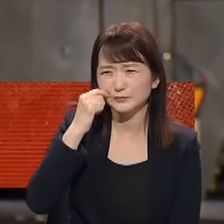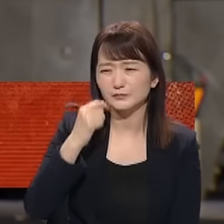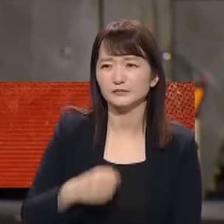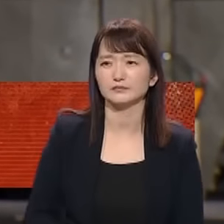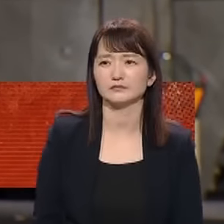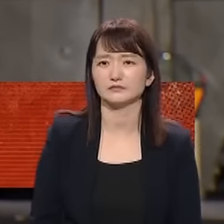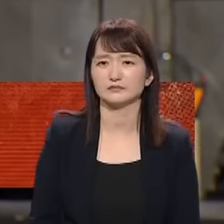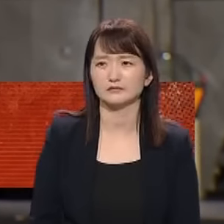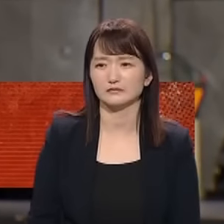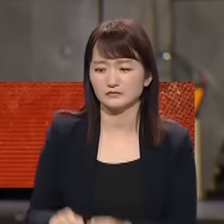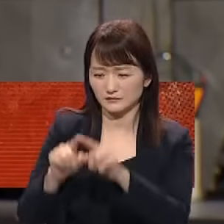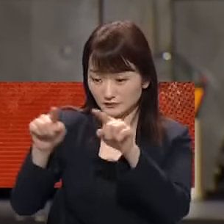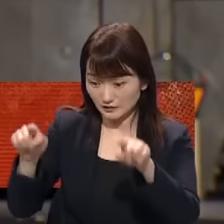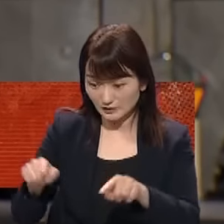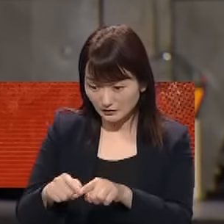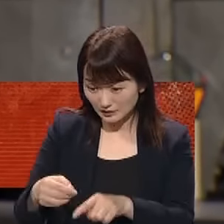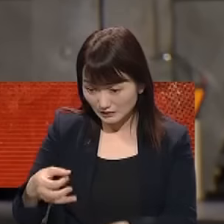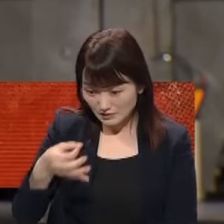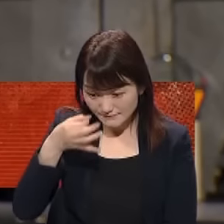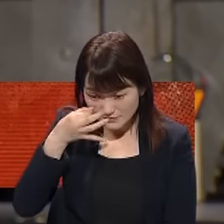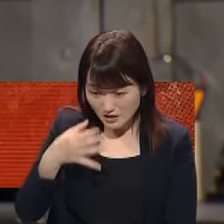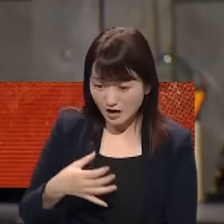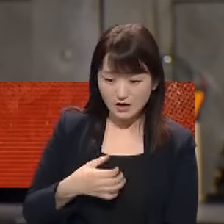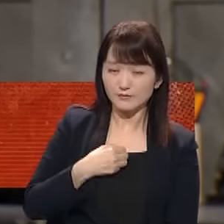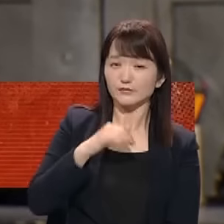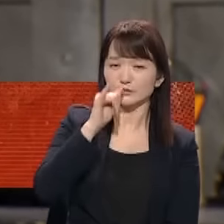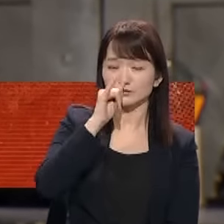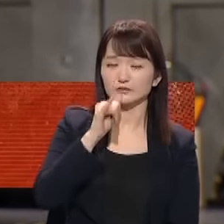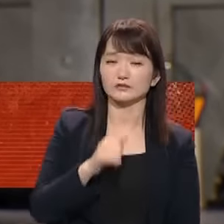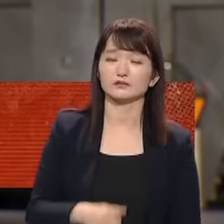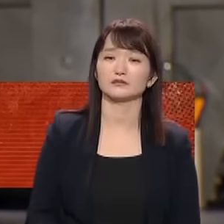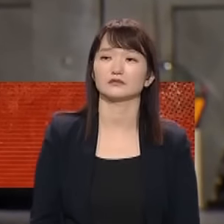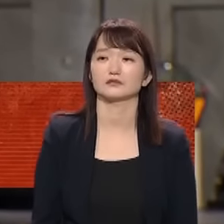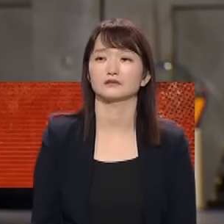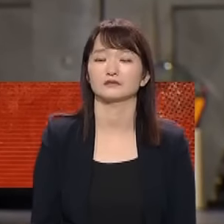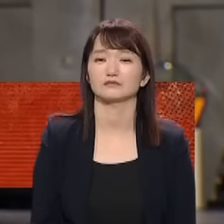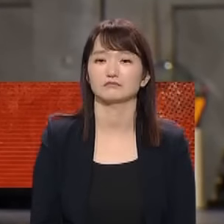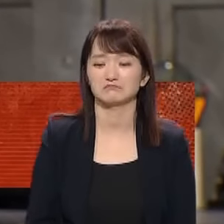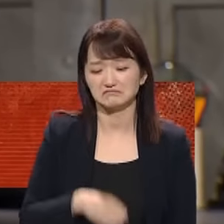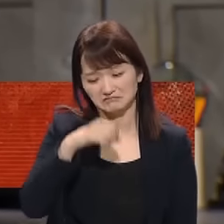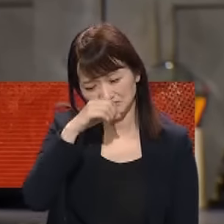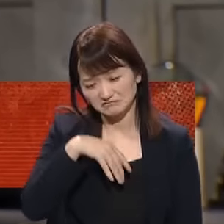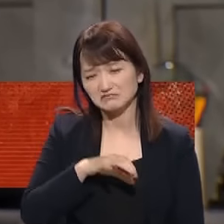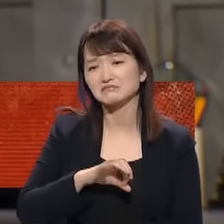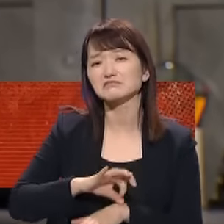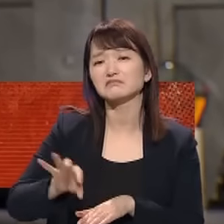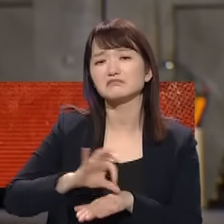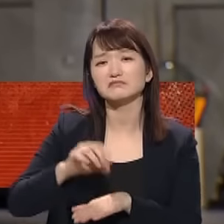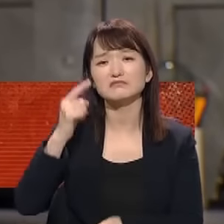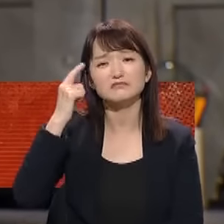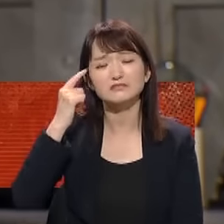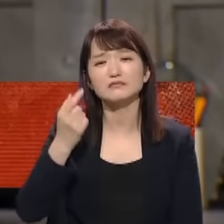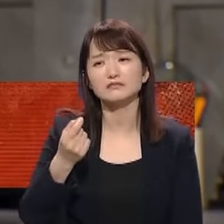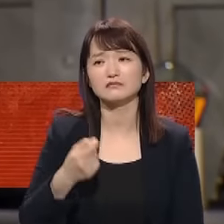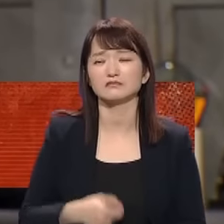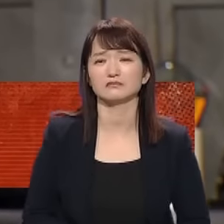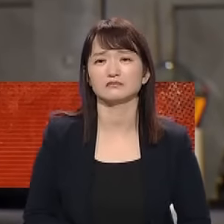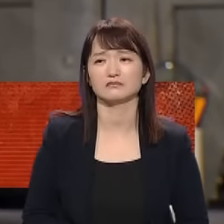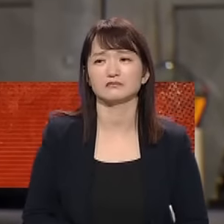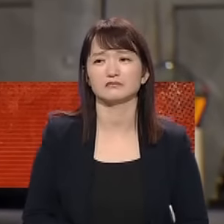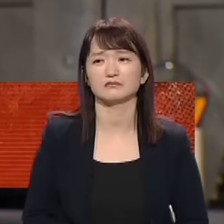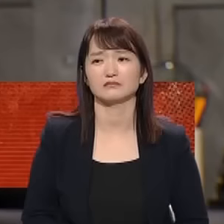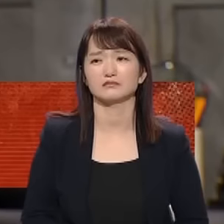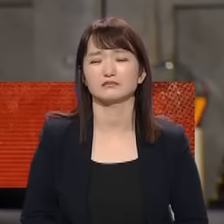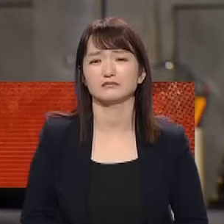김 깜짝 놀랄, 김 보면 깜짝 놀랄 겁니다. 그래서 너무 이걸 좀 대수롭게 생각하는 거 아니냐 생각이 들어서 식품,